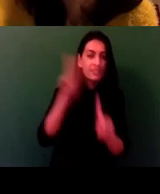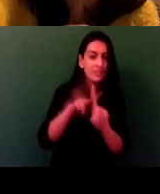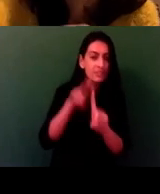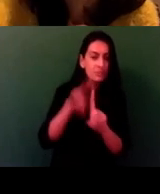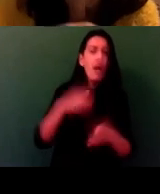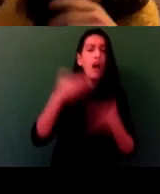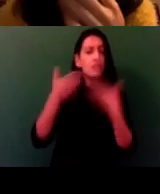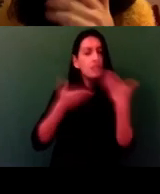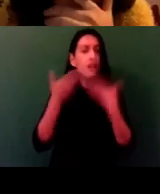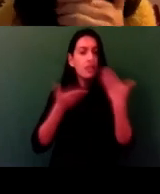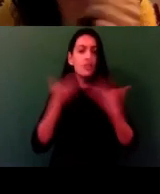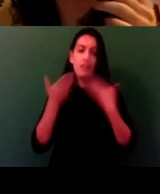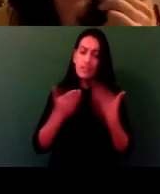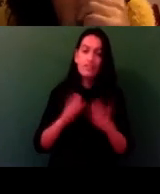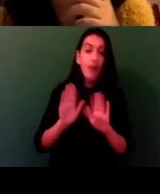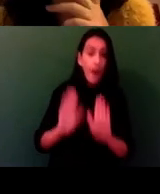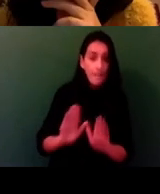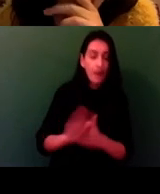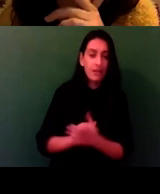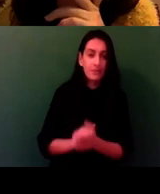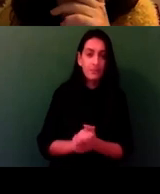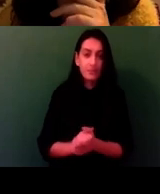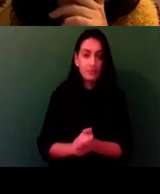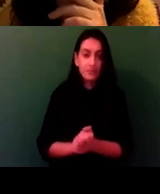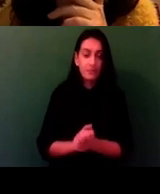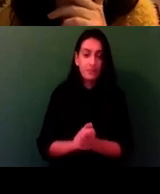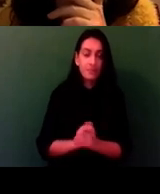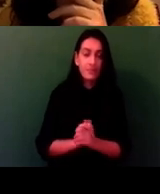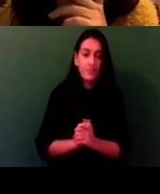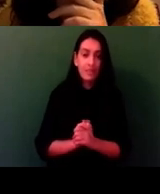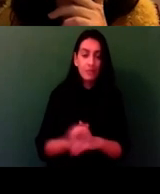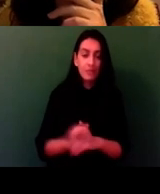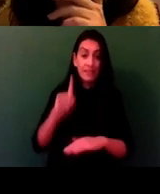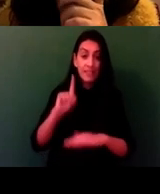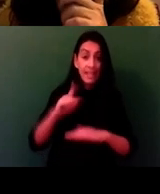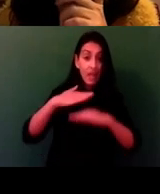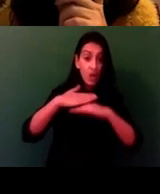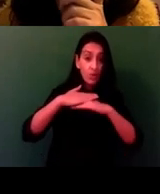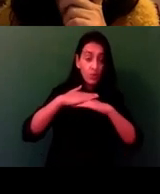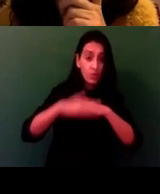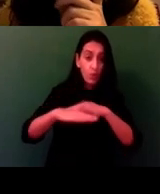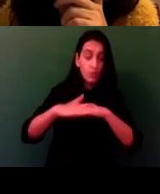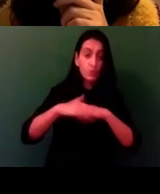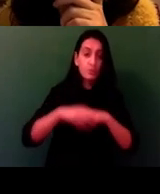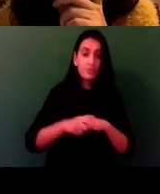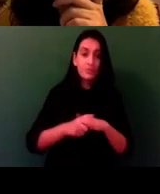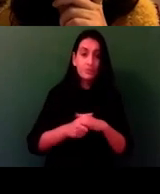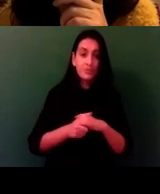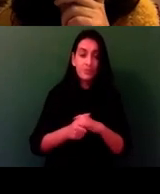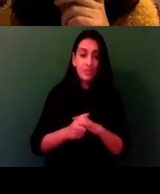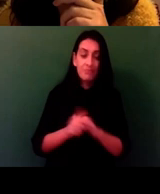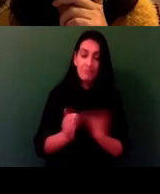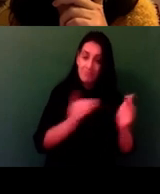o tüm imajlara baktığımız zaman tek tip bir toplum ya da işte tamamen süliyeplerden oluşan, ne yaptıkları belli